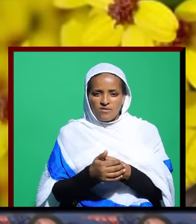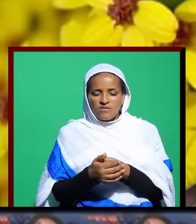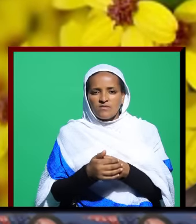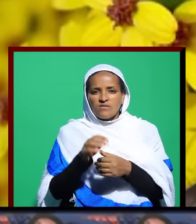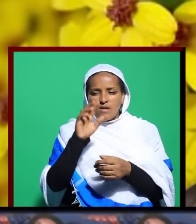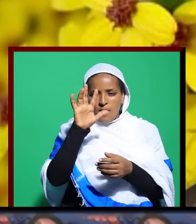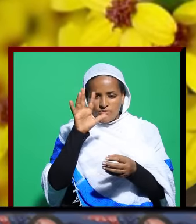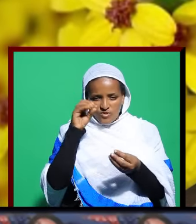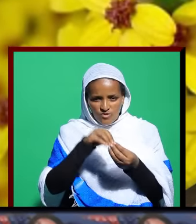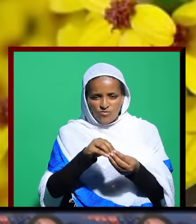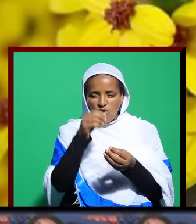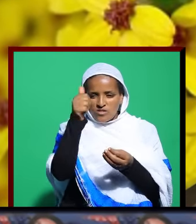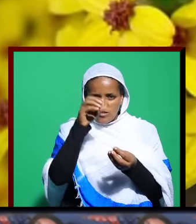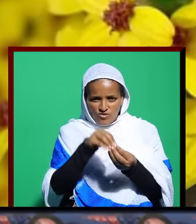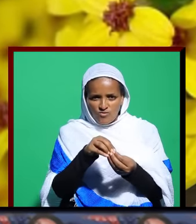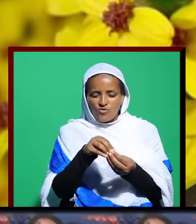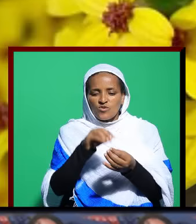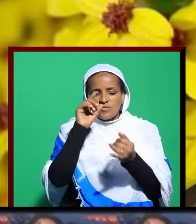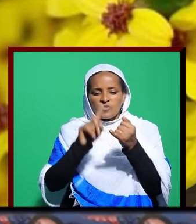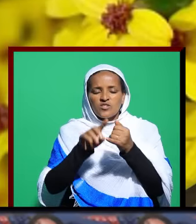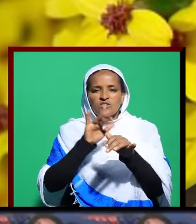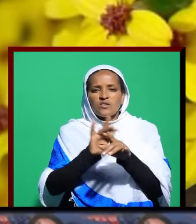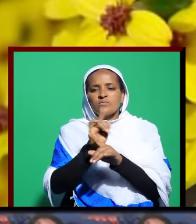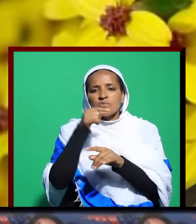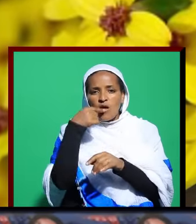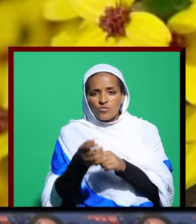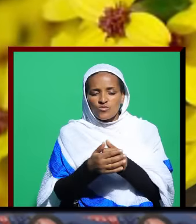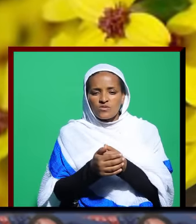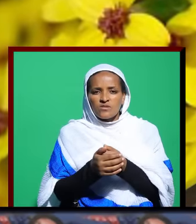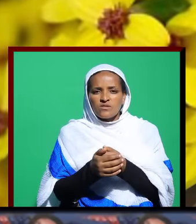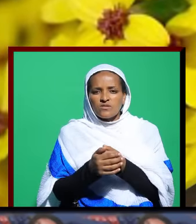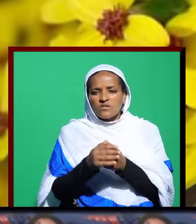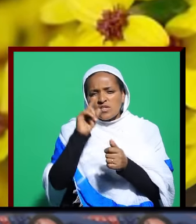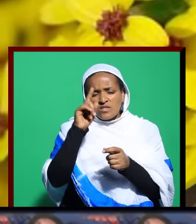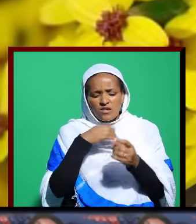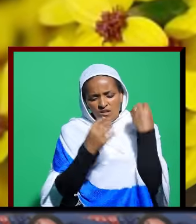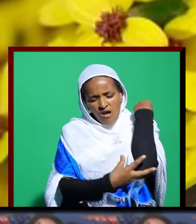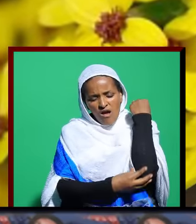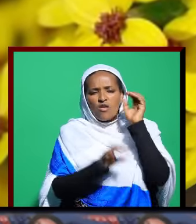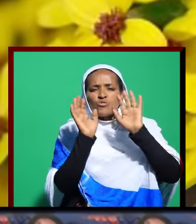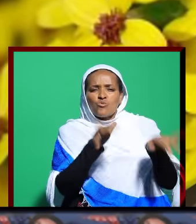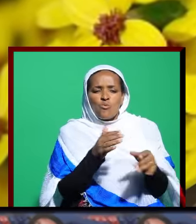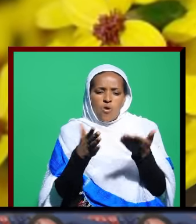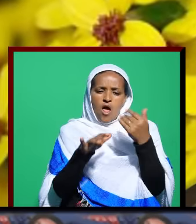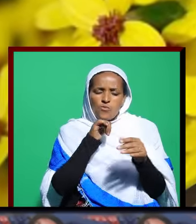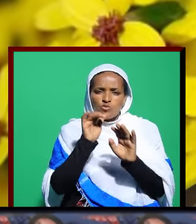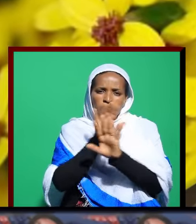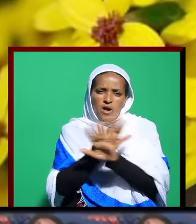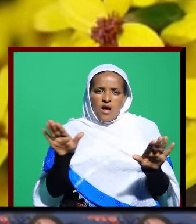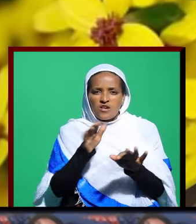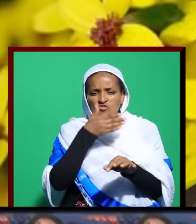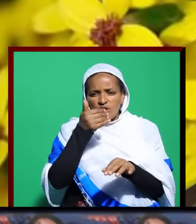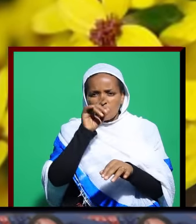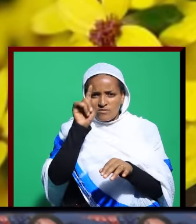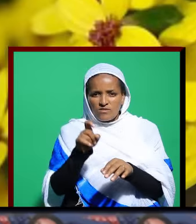አላቸው። እንዲህ ሲሉ 5 ሲጨምሩ 10 ሲጨምሩ መጨረሻ ላይ ምን አሉት ይባላል? እንደው እኔን አንዲቷን ድሃን ብትተወኝስ ከዚህ